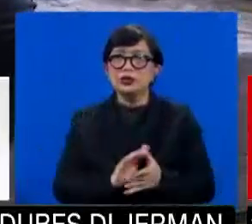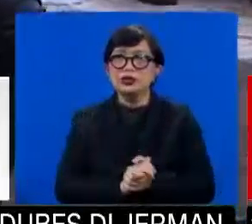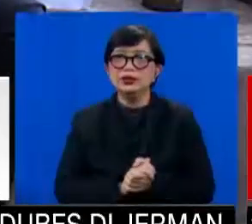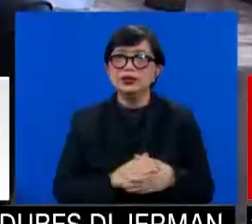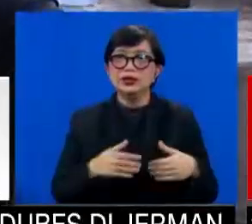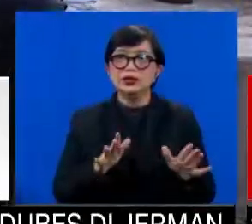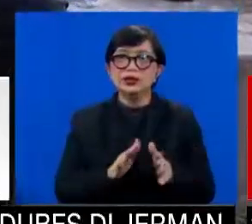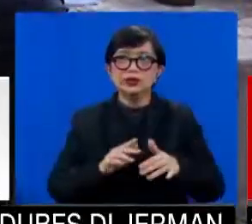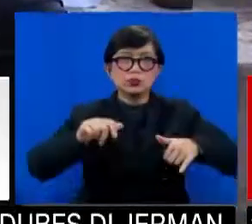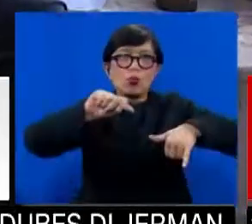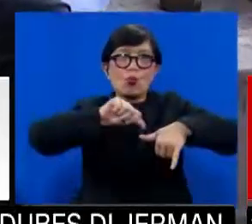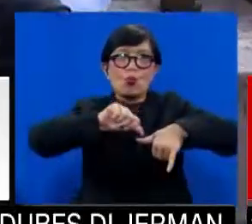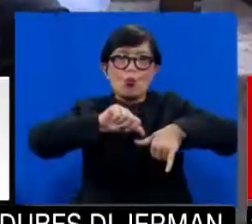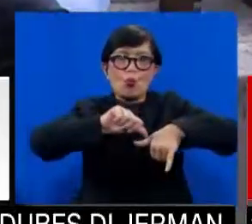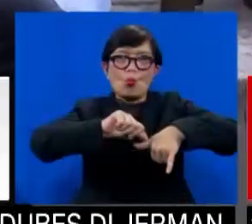Geragas, mulu.